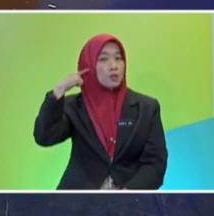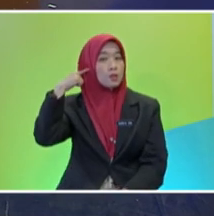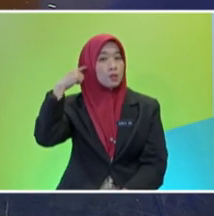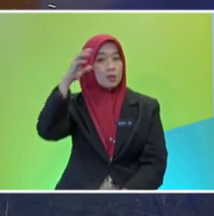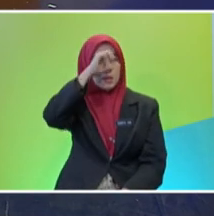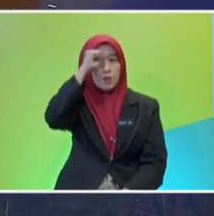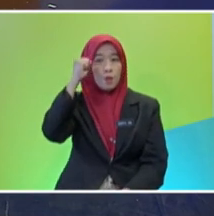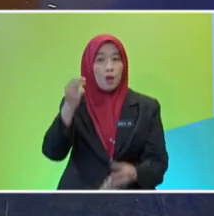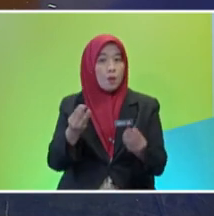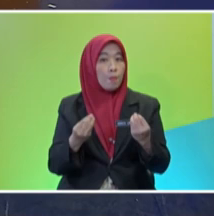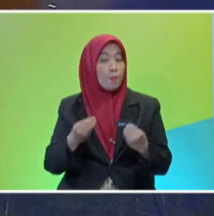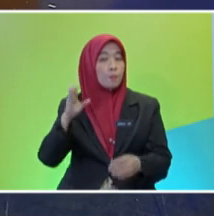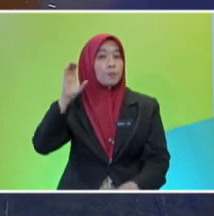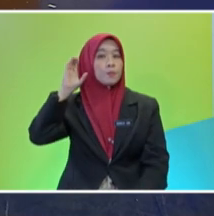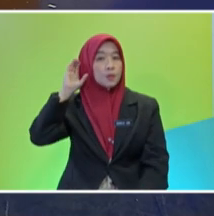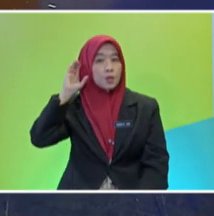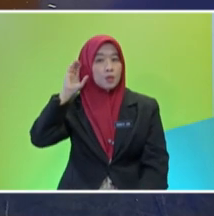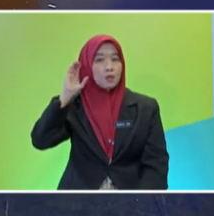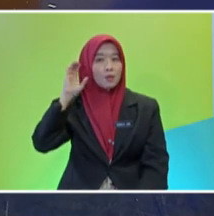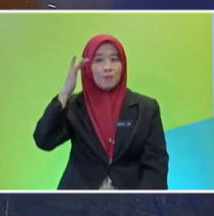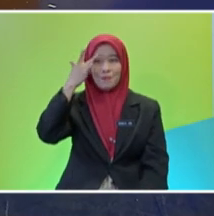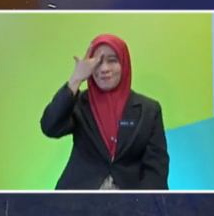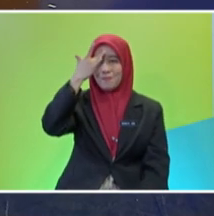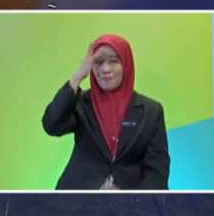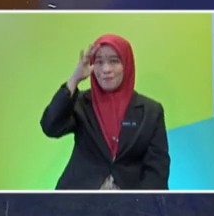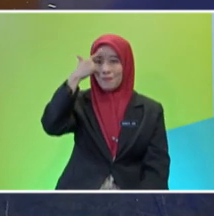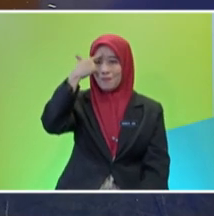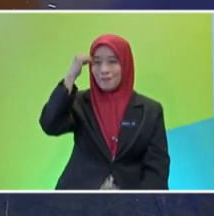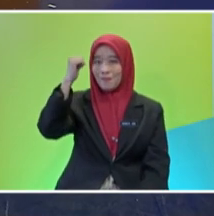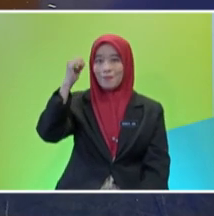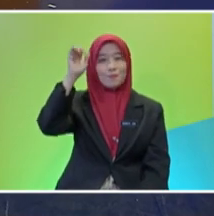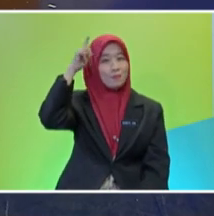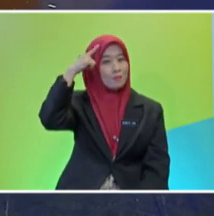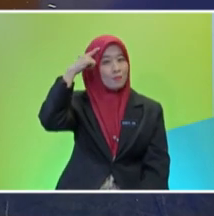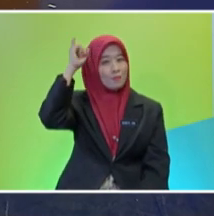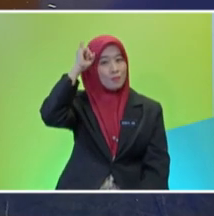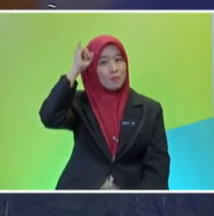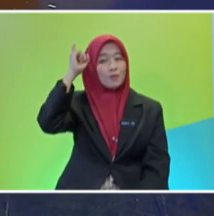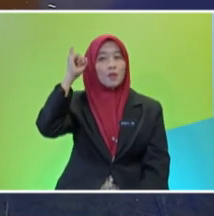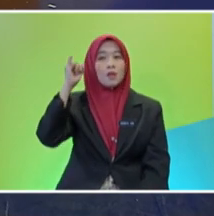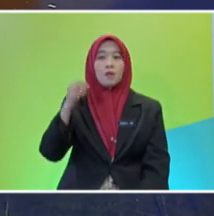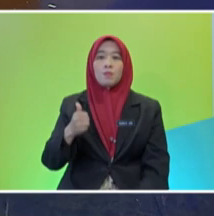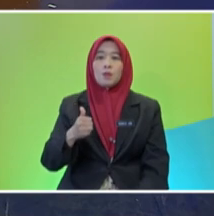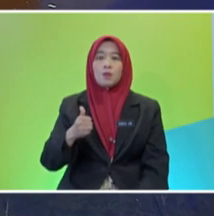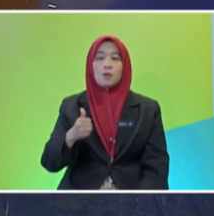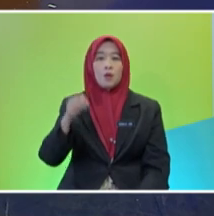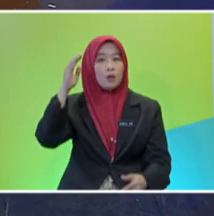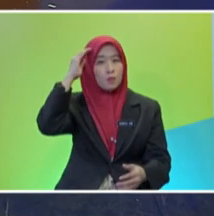nak dengar. Pandailah Irfan. Tak belajar lagi kita dah pandai lah. Tak ada Irfan. Ini pengetahuan sedia